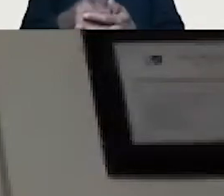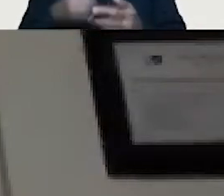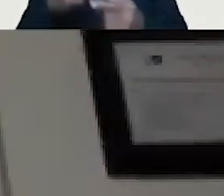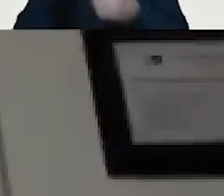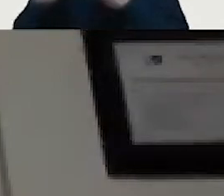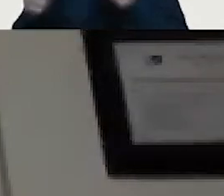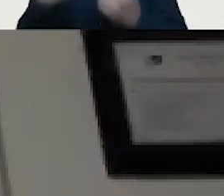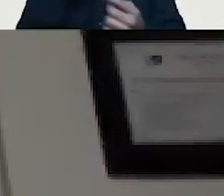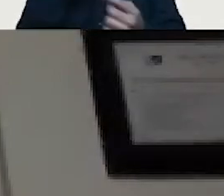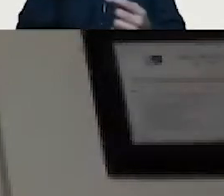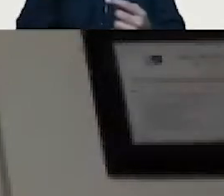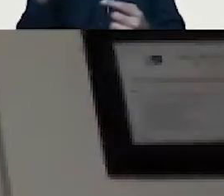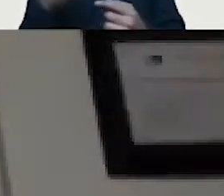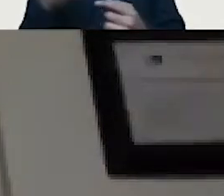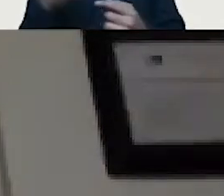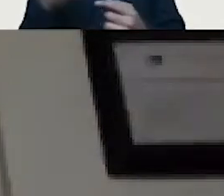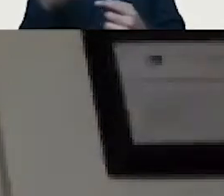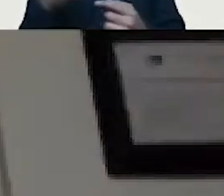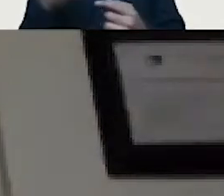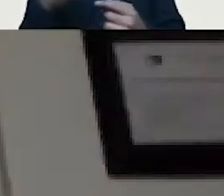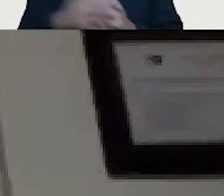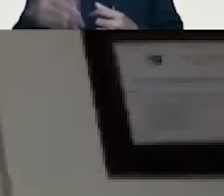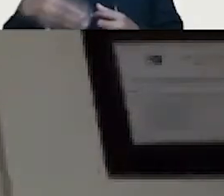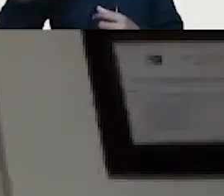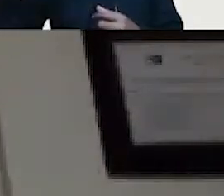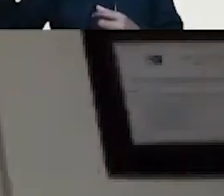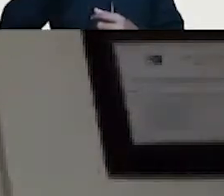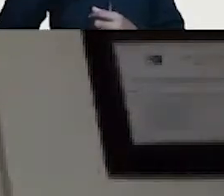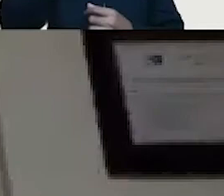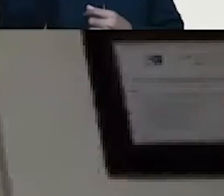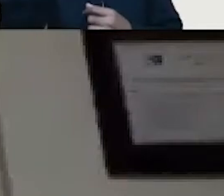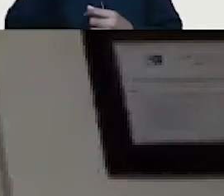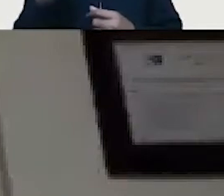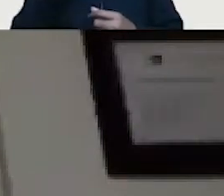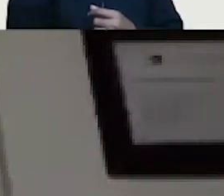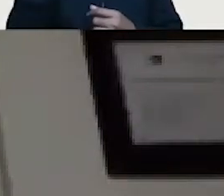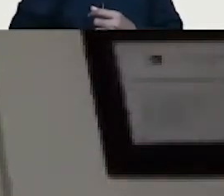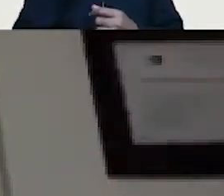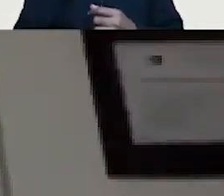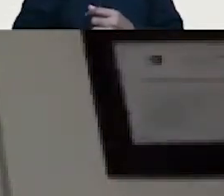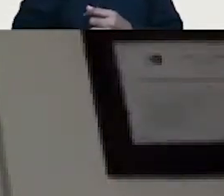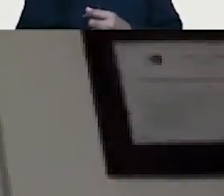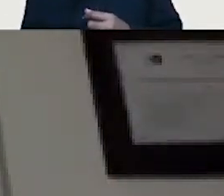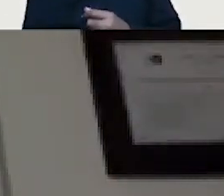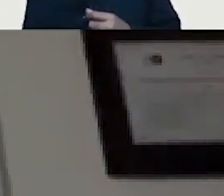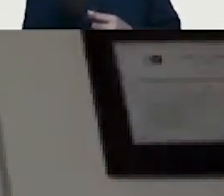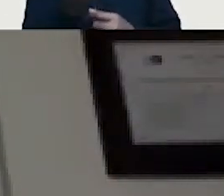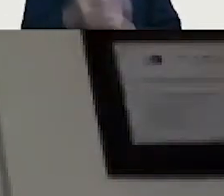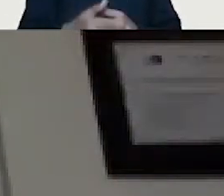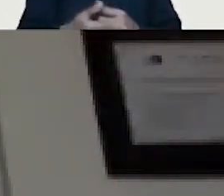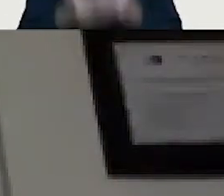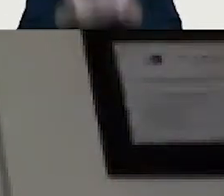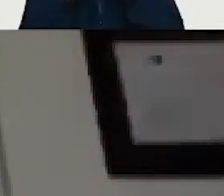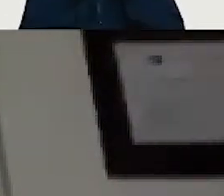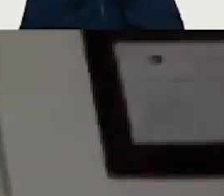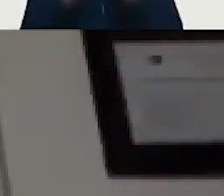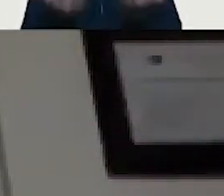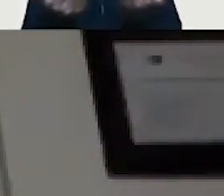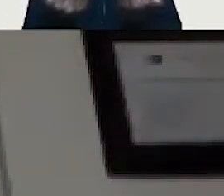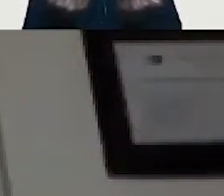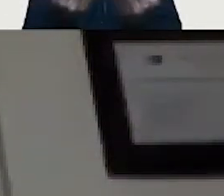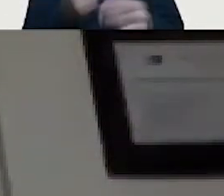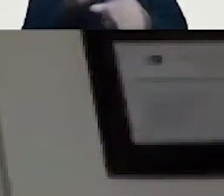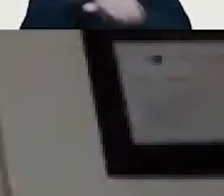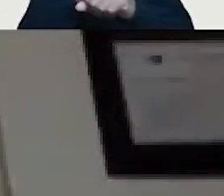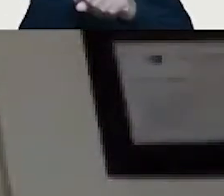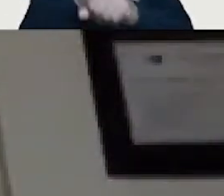grup ini kemudian besok malam kami bersahut menjadi Terima kasih atas kesediaan saudara malam